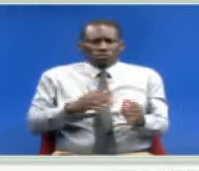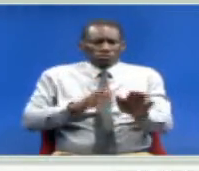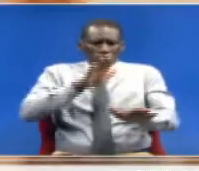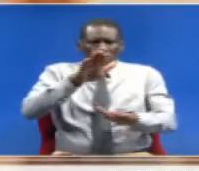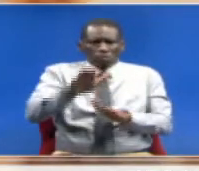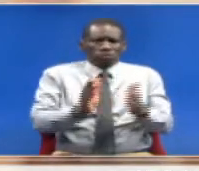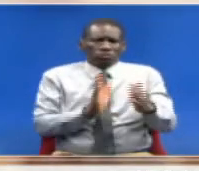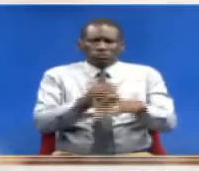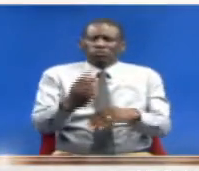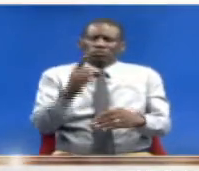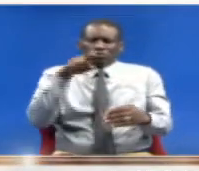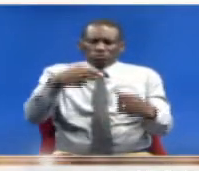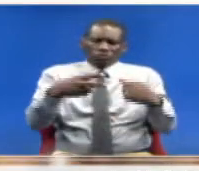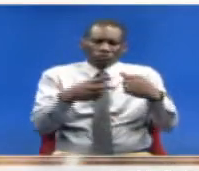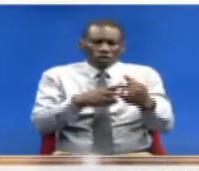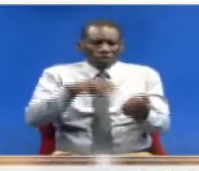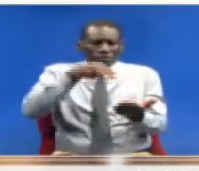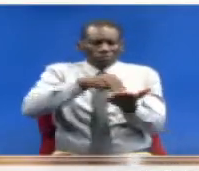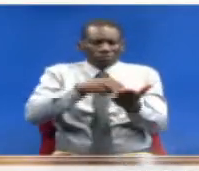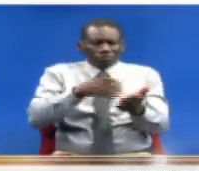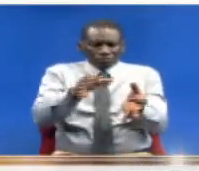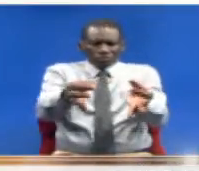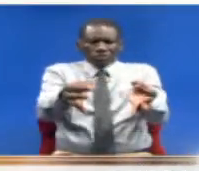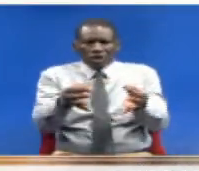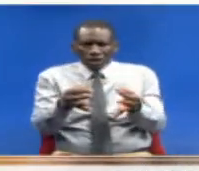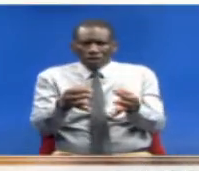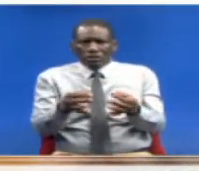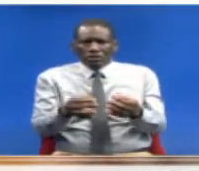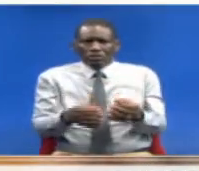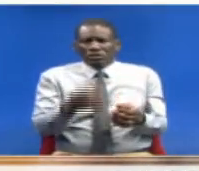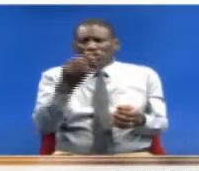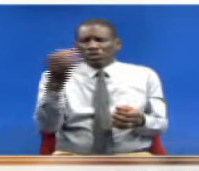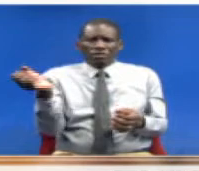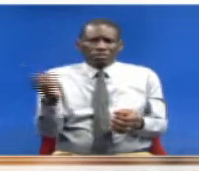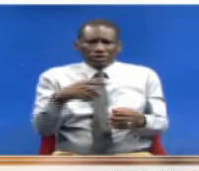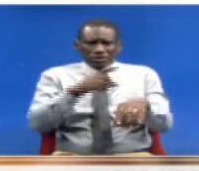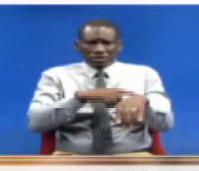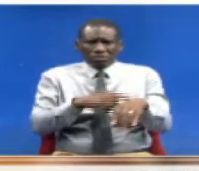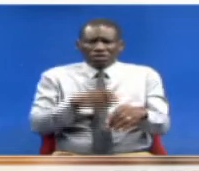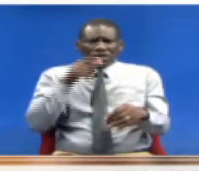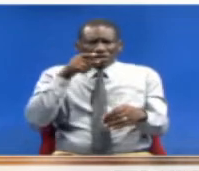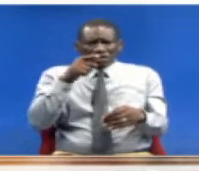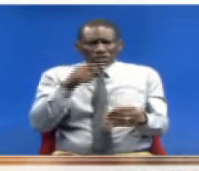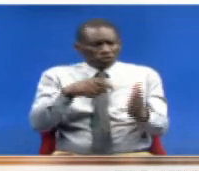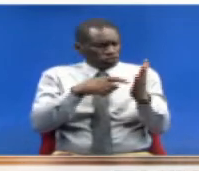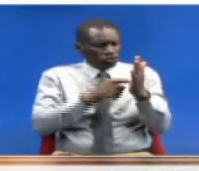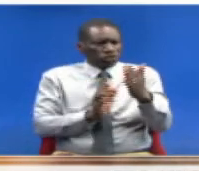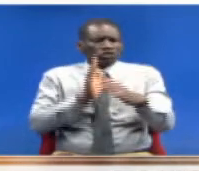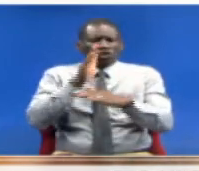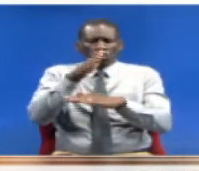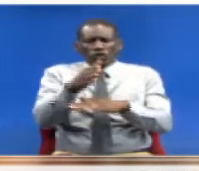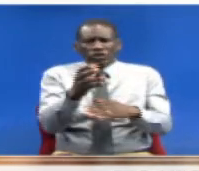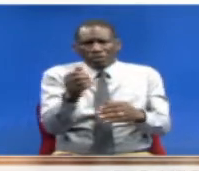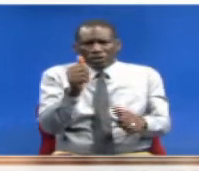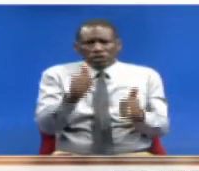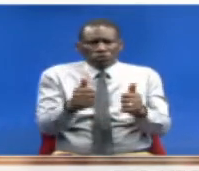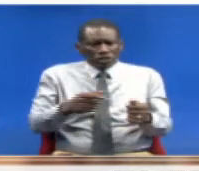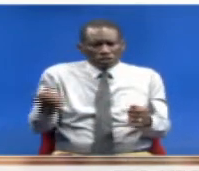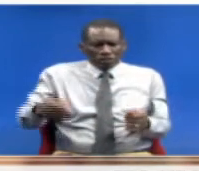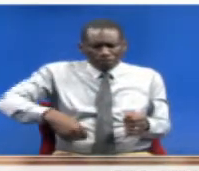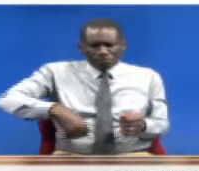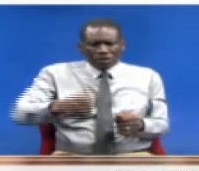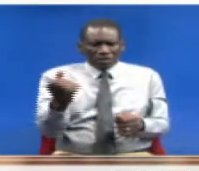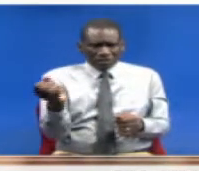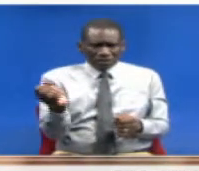milioni 1.7 kwenye akaunti hiyo chini ya miezi mitatu. Hii ikiwa ni zaidi ya pesa anazozipata mhasibu